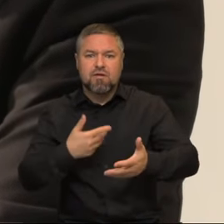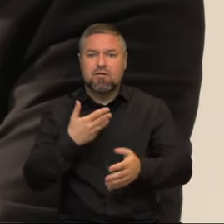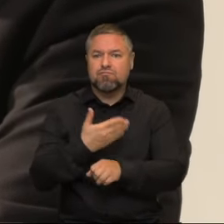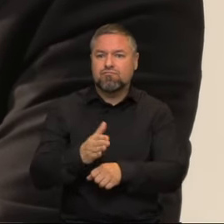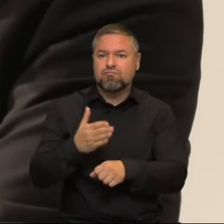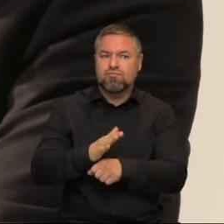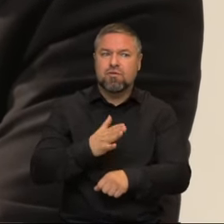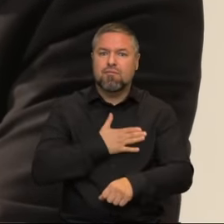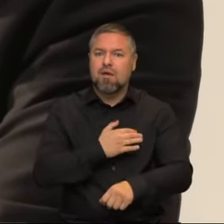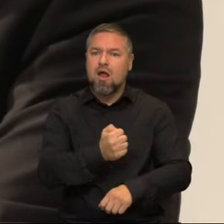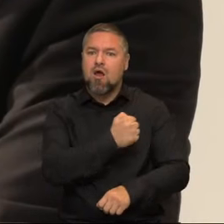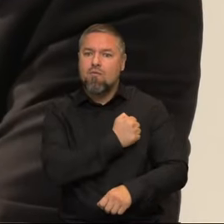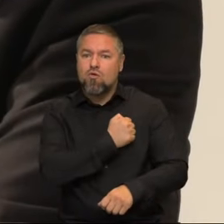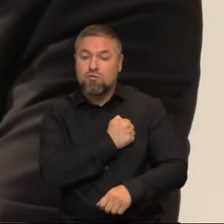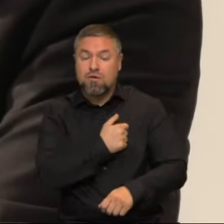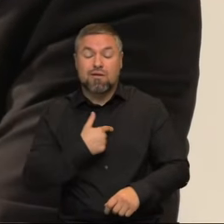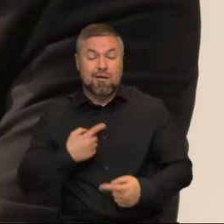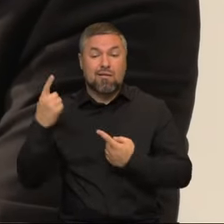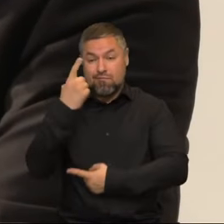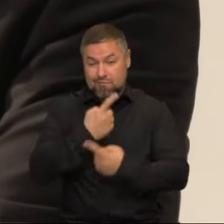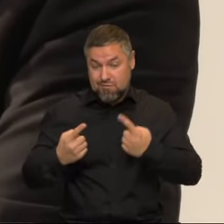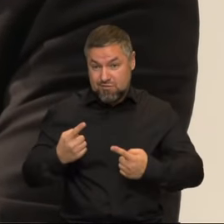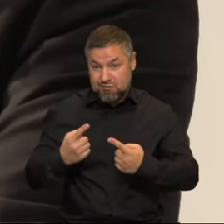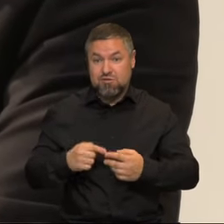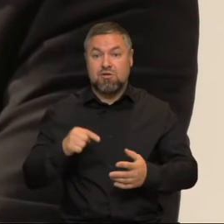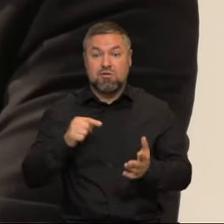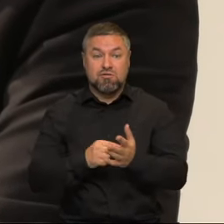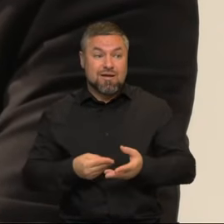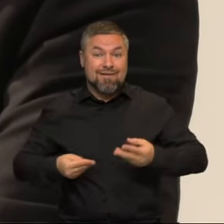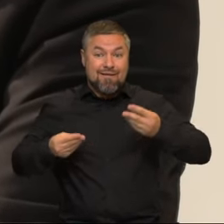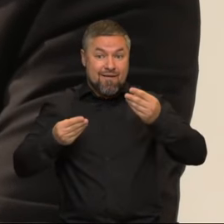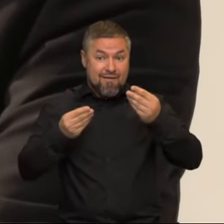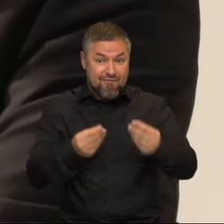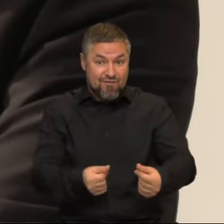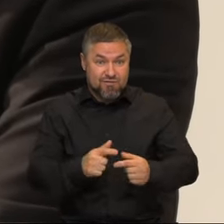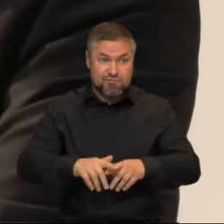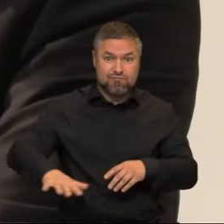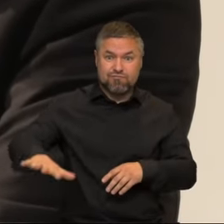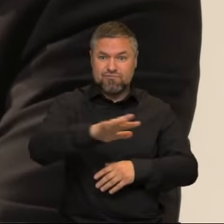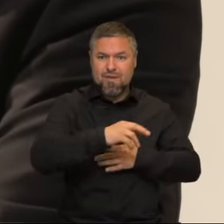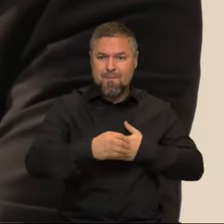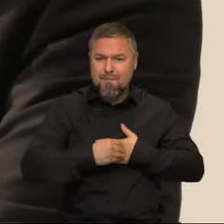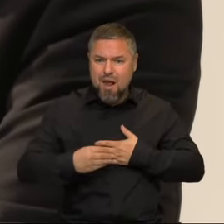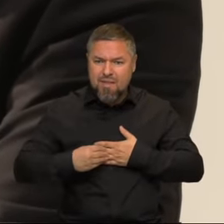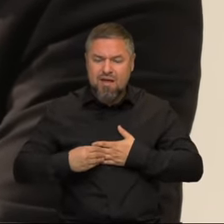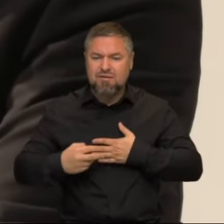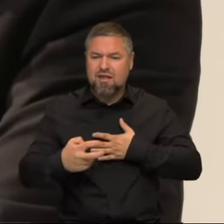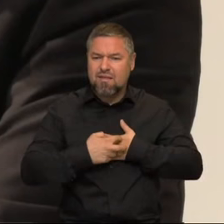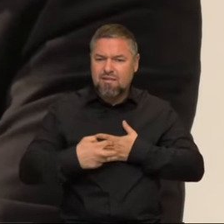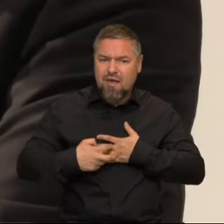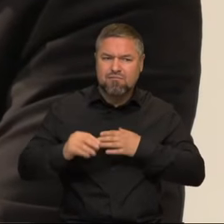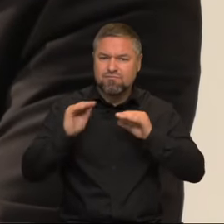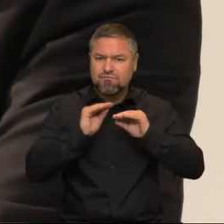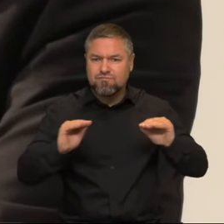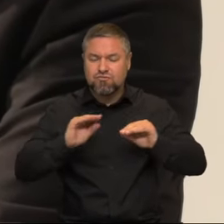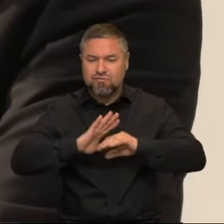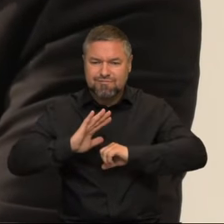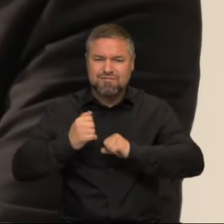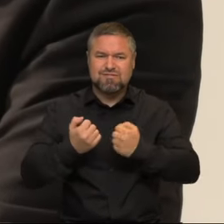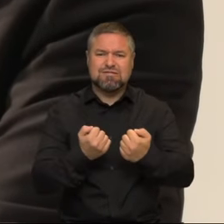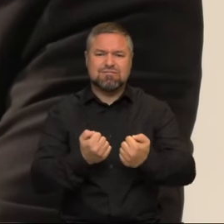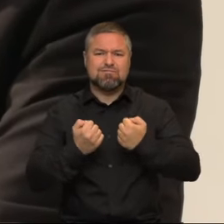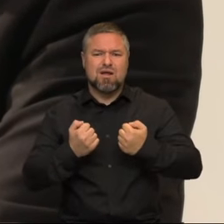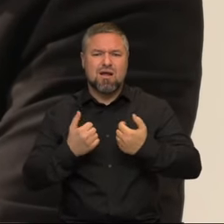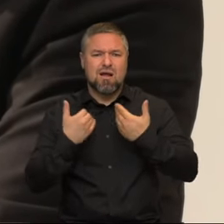spłatę zaciągniętych zobowiązań. Jestem przekonany, że inwestycje w infrastrukturę badawczą i dydaktyczną, które